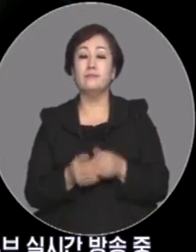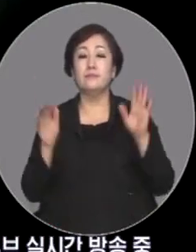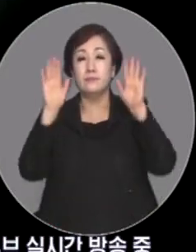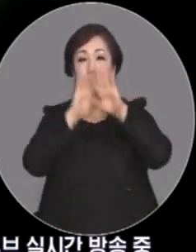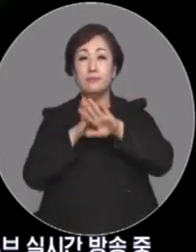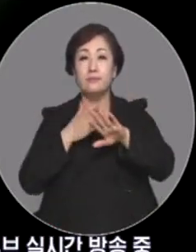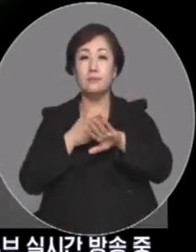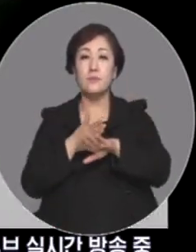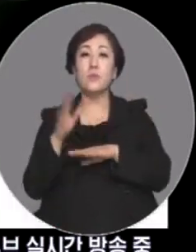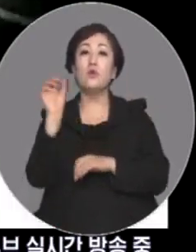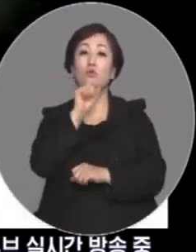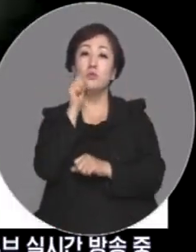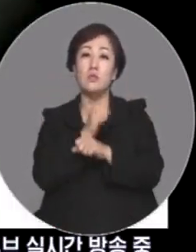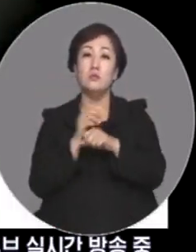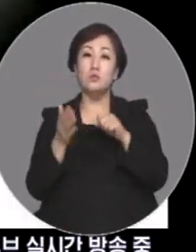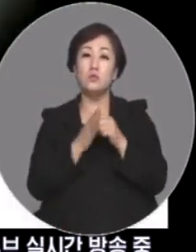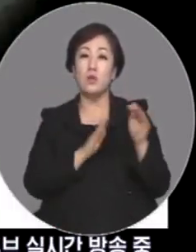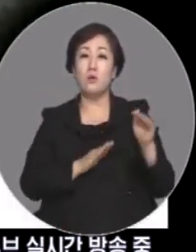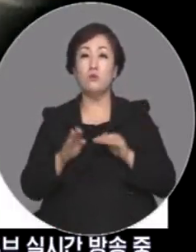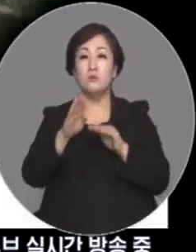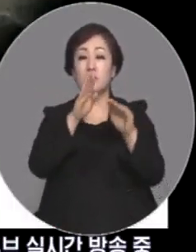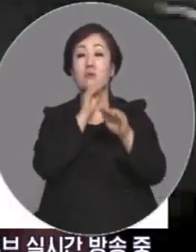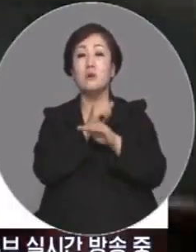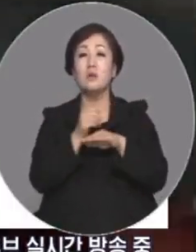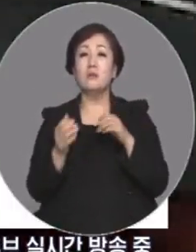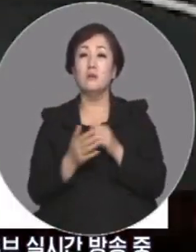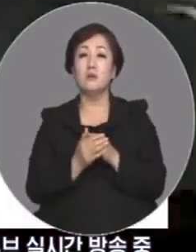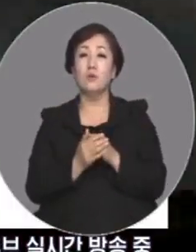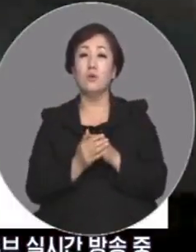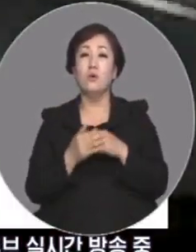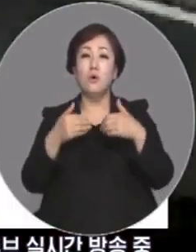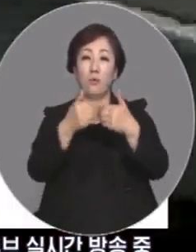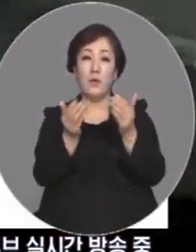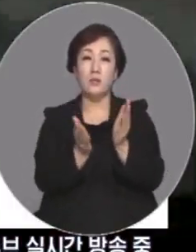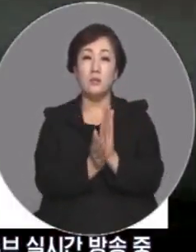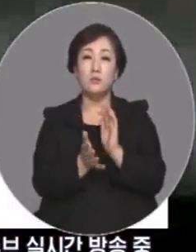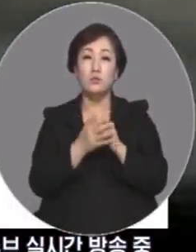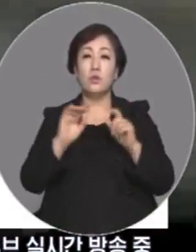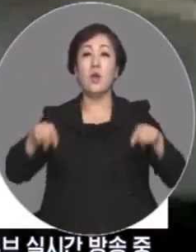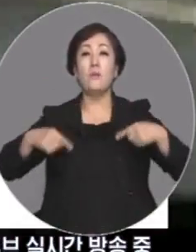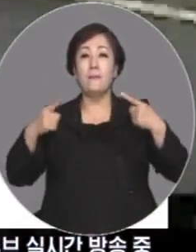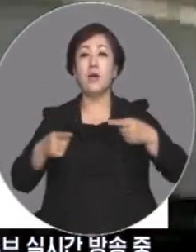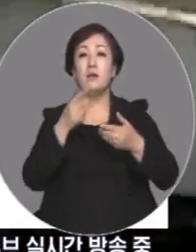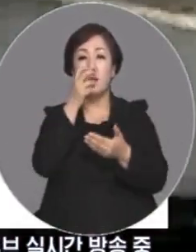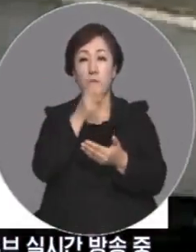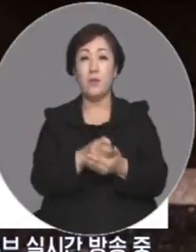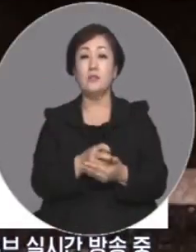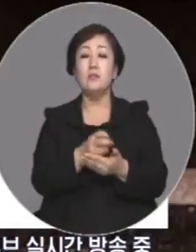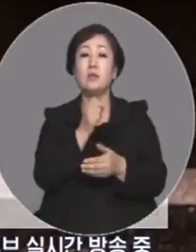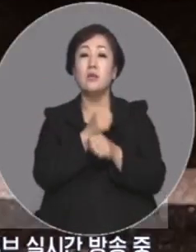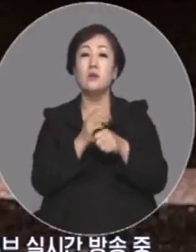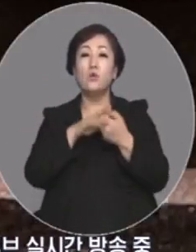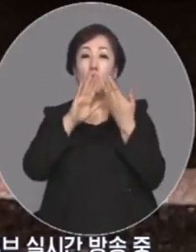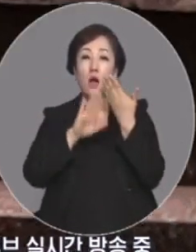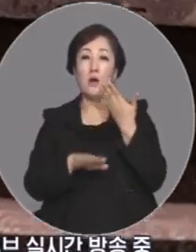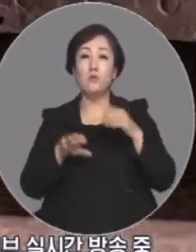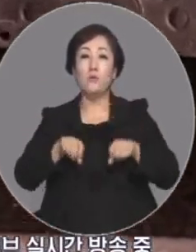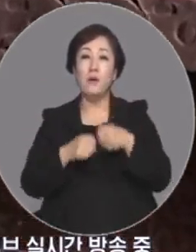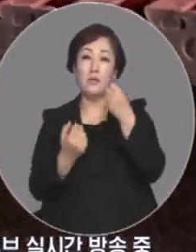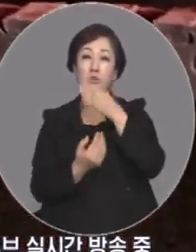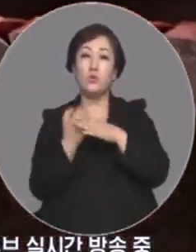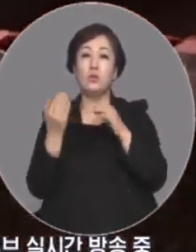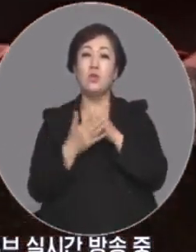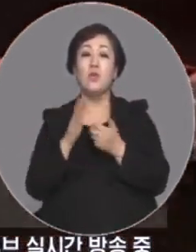늦은 밤 도로를 달리던 차량이 휘청거립니다. 맨홀 뚜껑에 바퀴가 빠진 겁니다. 차량 하부 파손으로